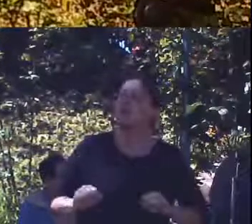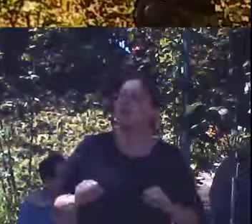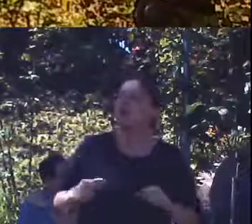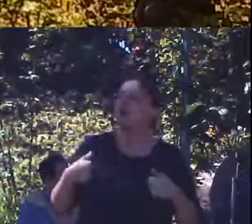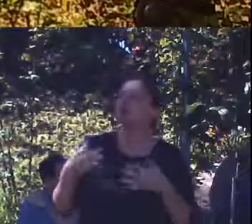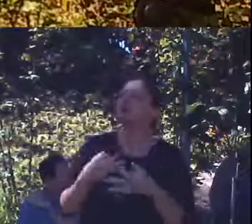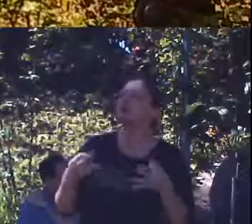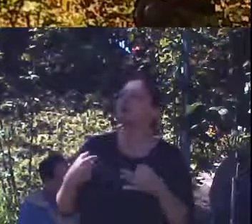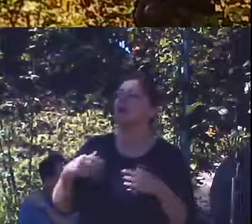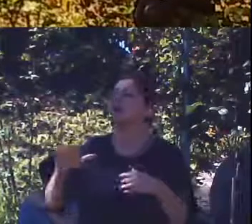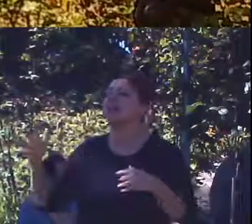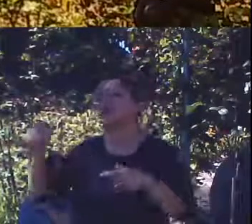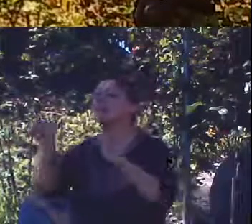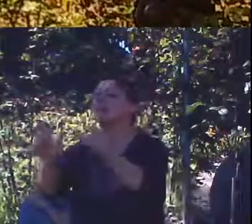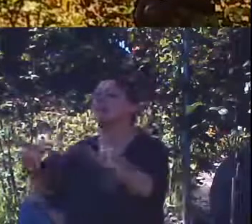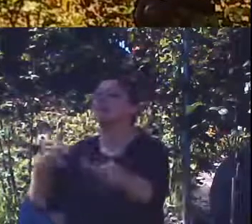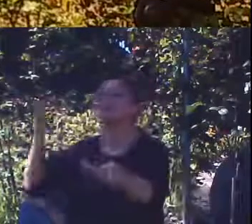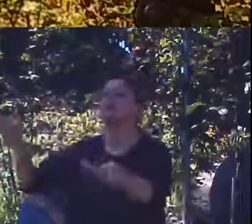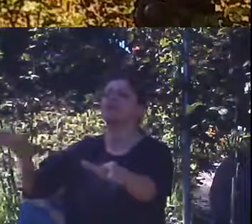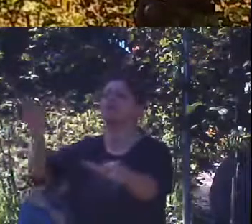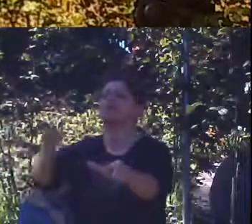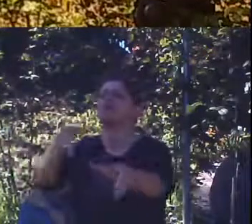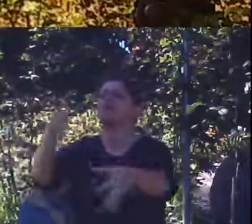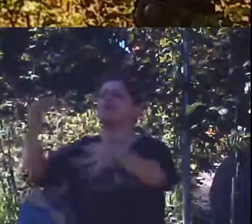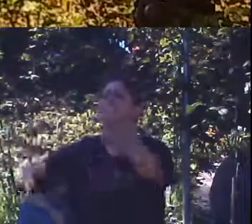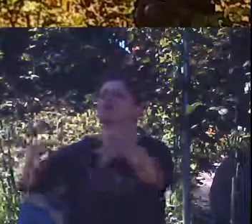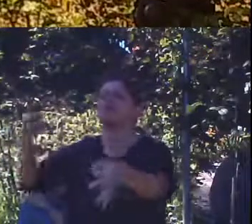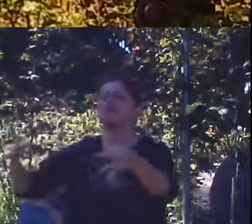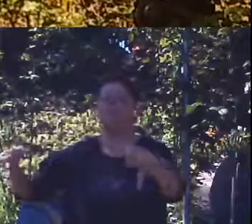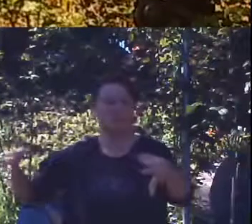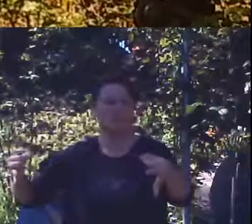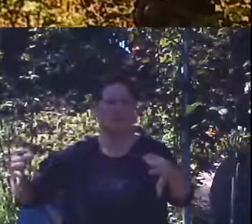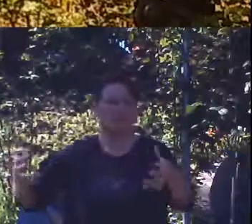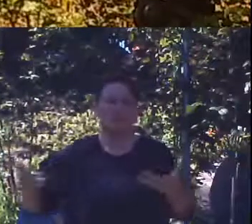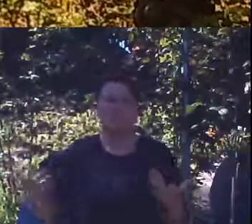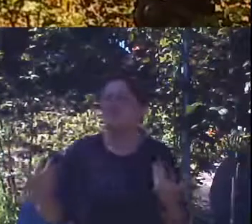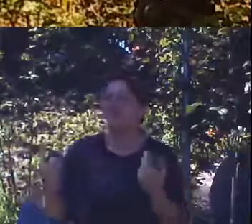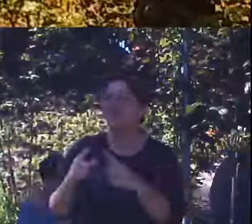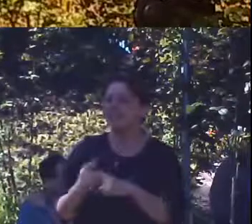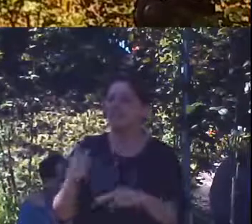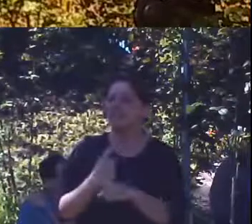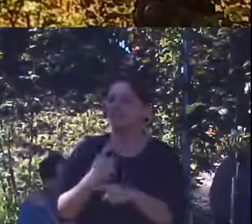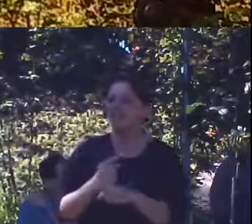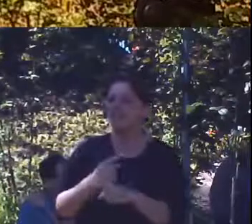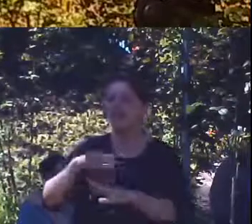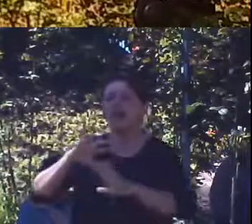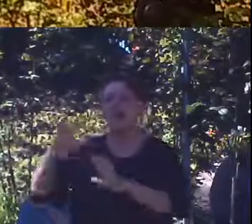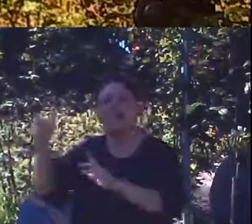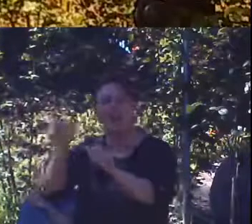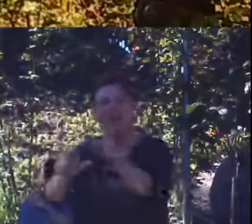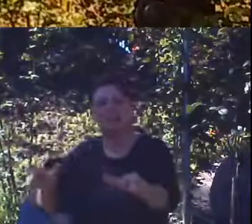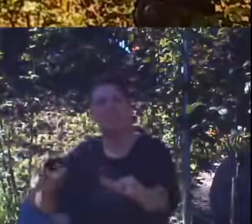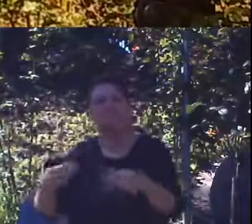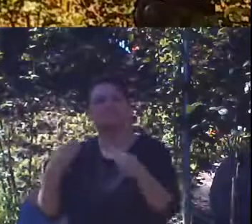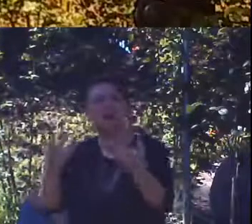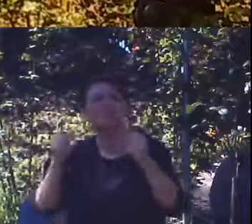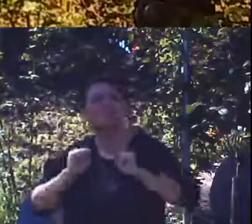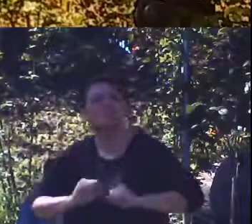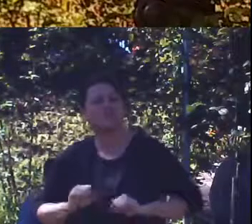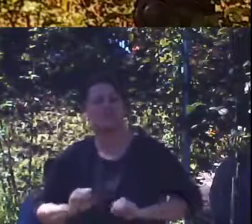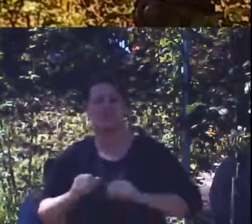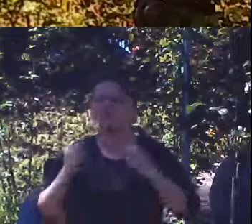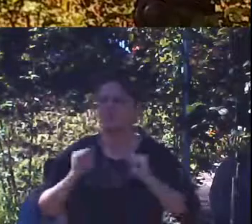tutto ciò che non va bene senza dare la possibilità agli altri a questo mondo di poter cambiare